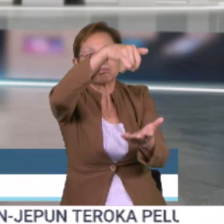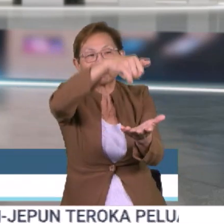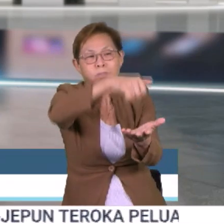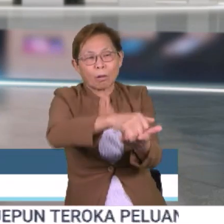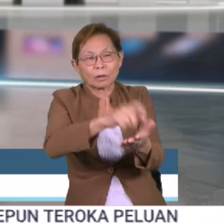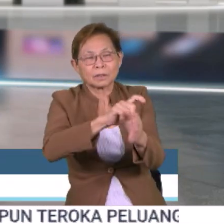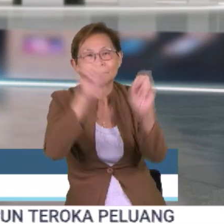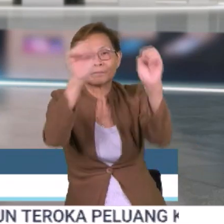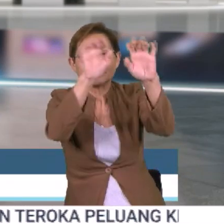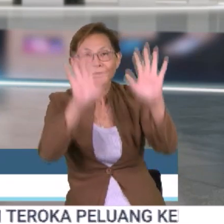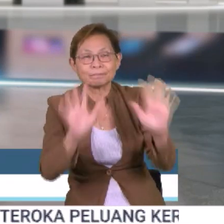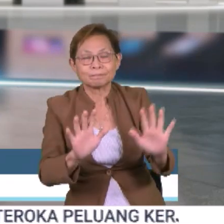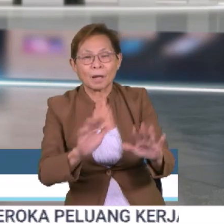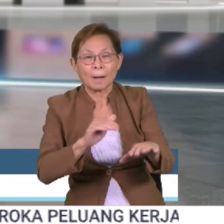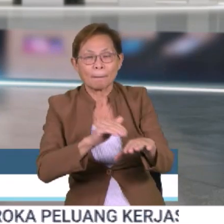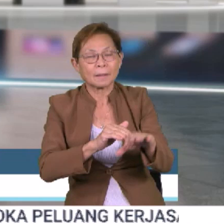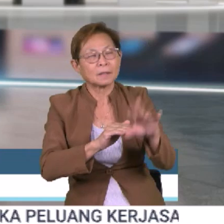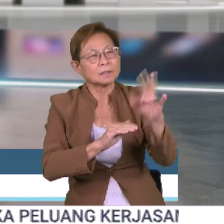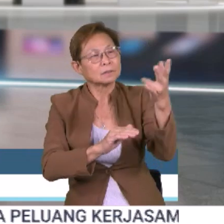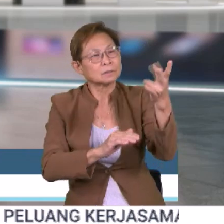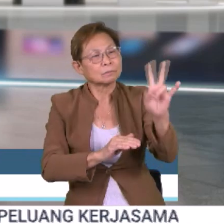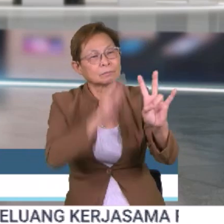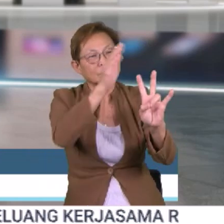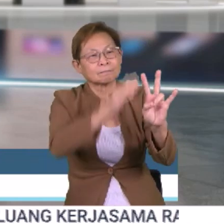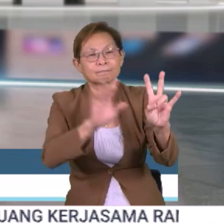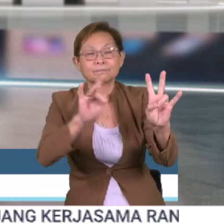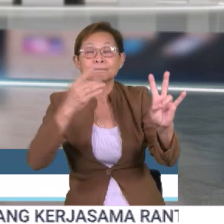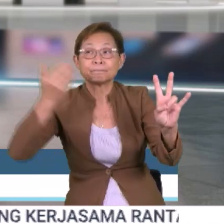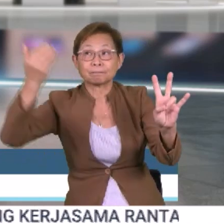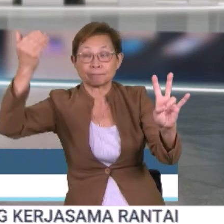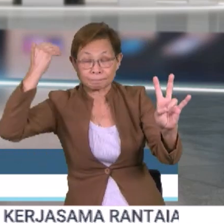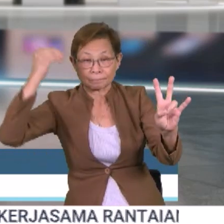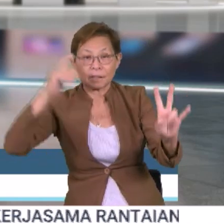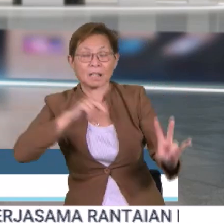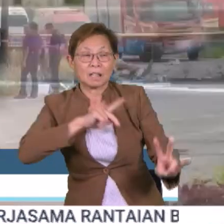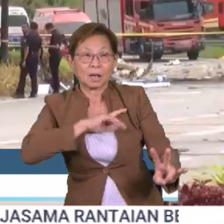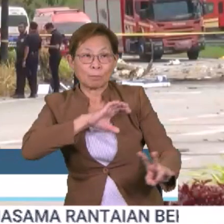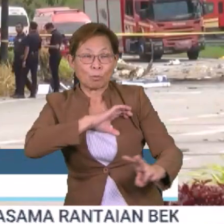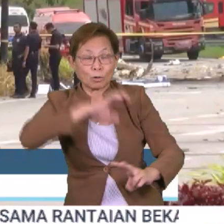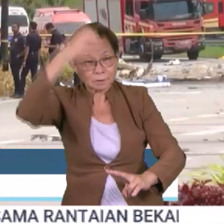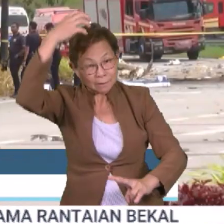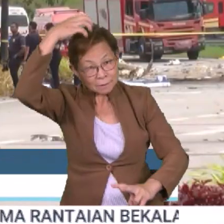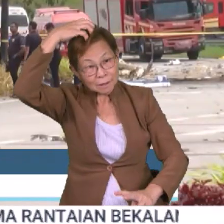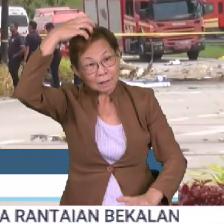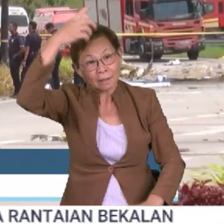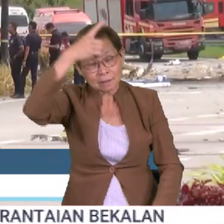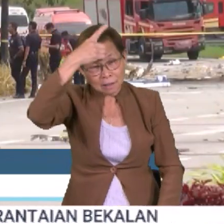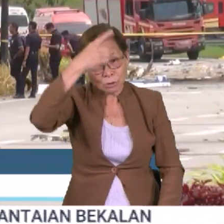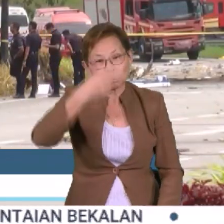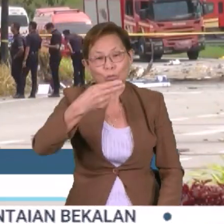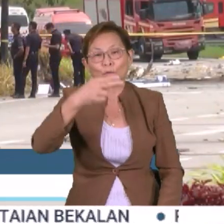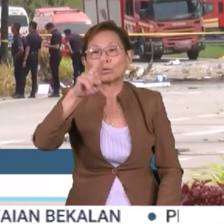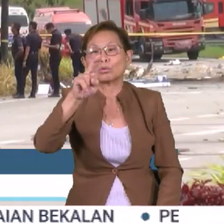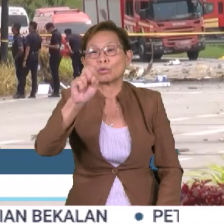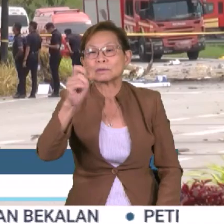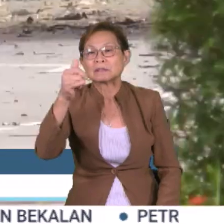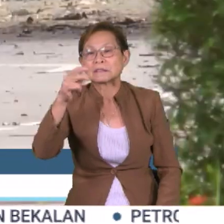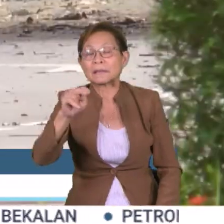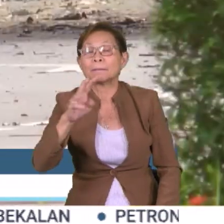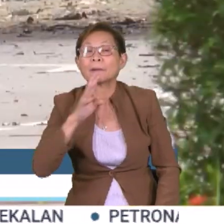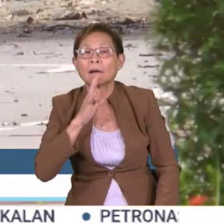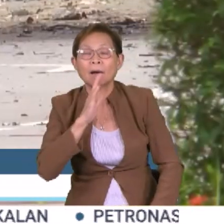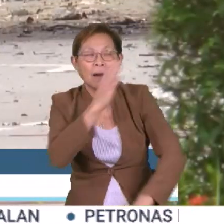hempas di Bandar elmina pada 17 ogas lalu ketua polisi lango Datuk Husein Omar Han berkata